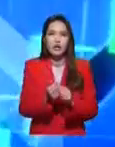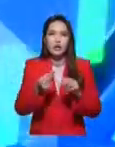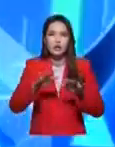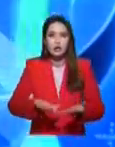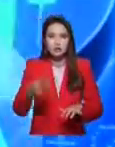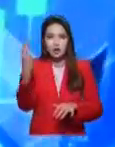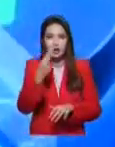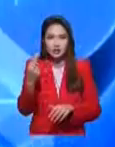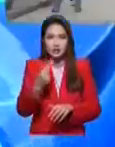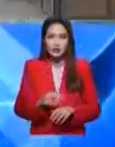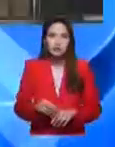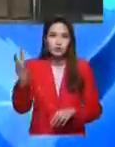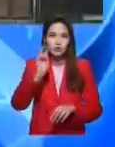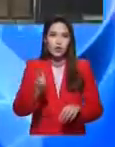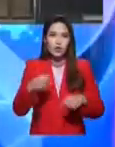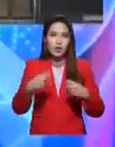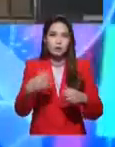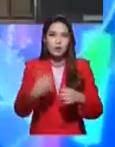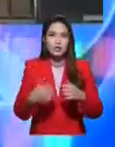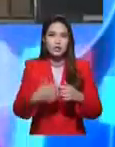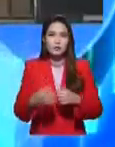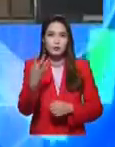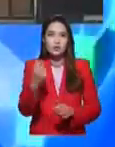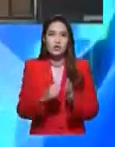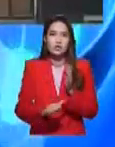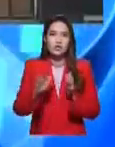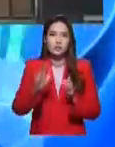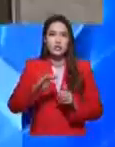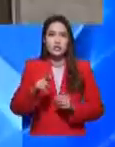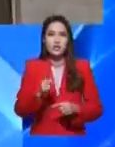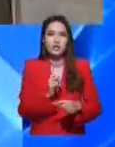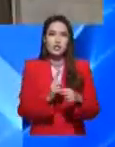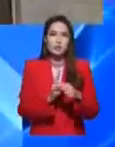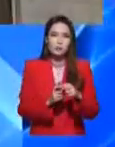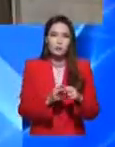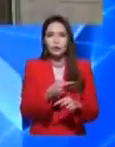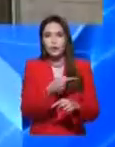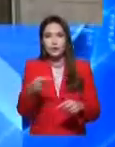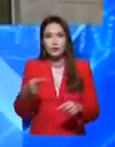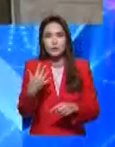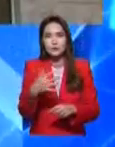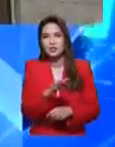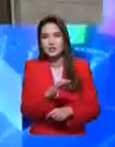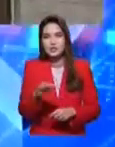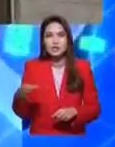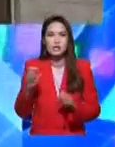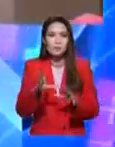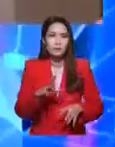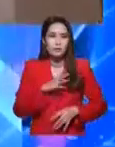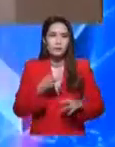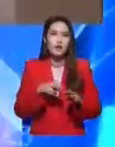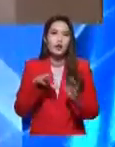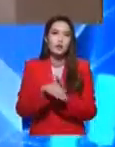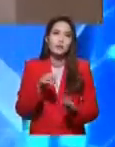пунктах Астаны. Доллар продают в среднем за 465 тенге, плюс-минус 50 тиен. Что